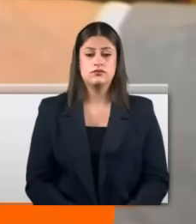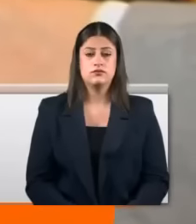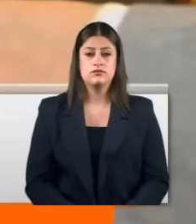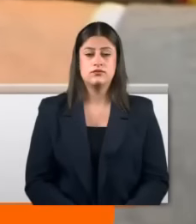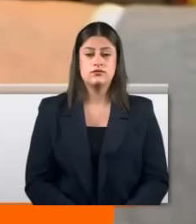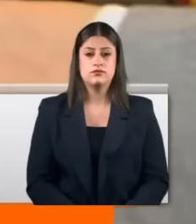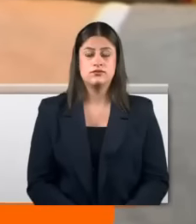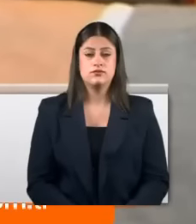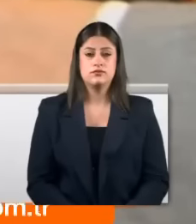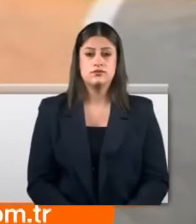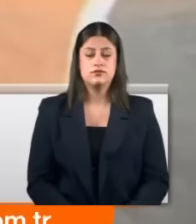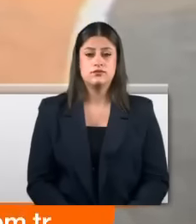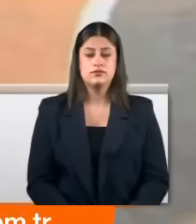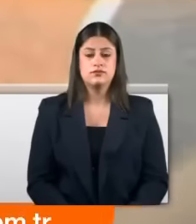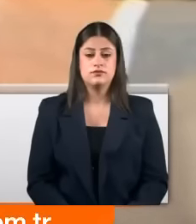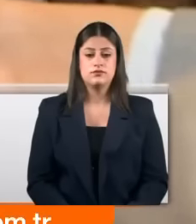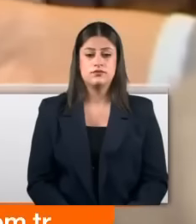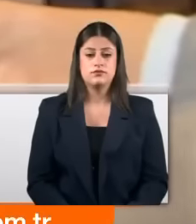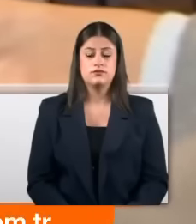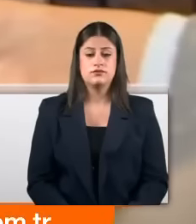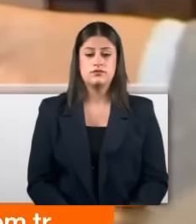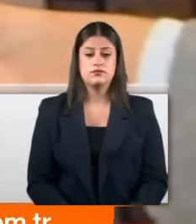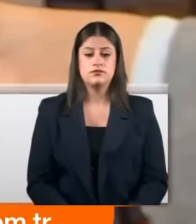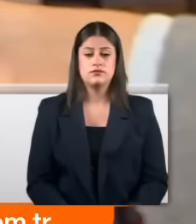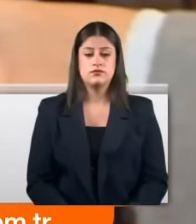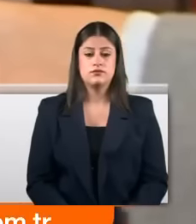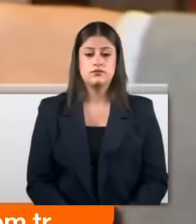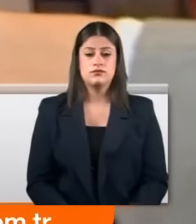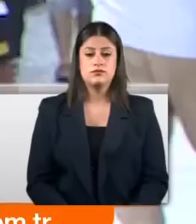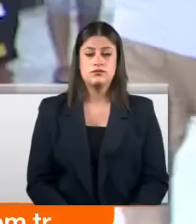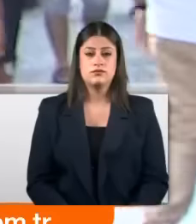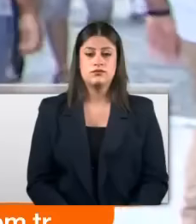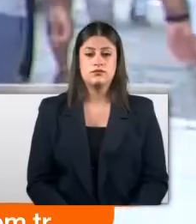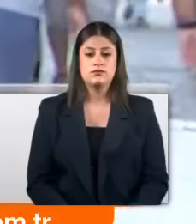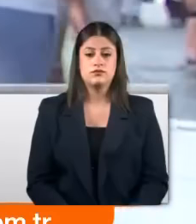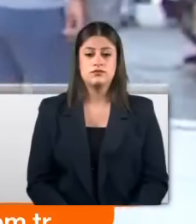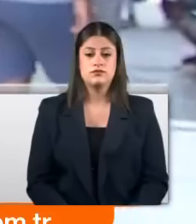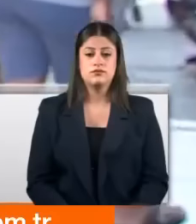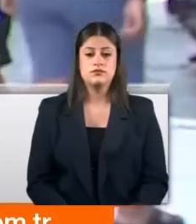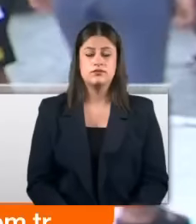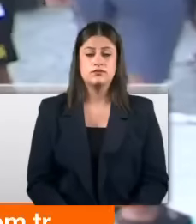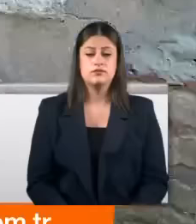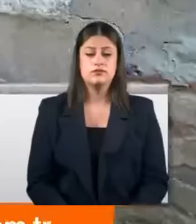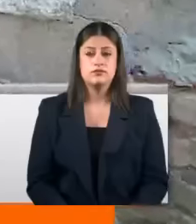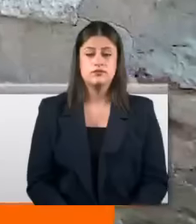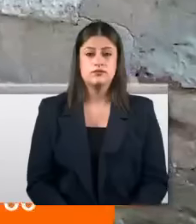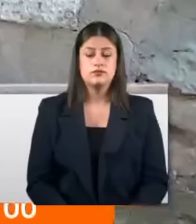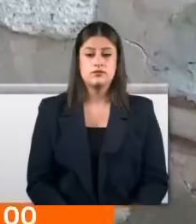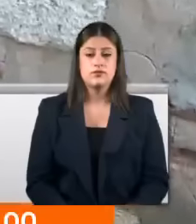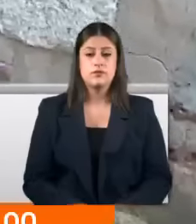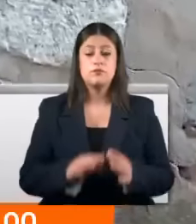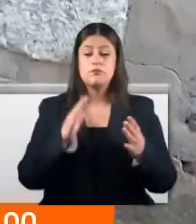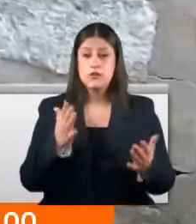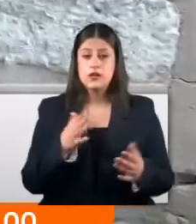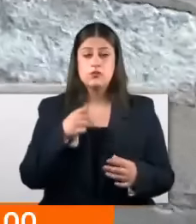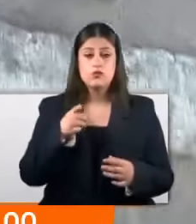ondan sonra yani elektriğe bir çözüm bulamıyoruz diyorlar. Kendi başınızın çaresine bakın diyorlar. Dün akşam burayı kazıyorlardı şu aşağıyı. Peki